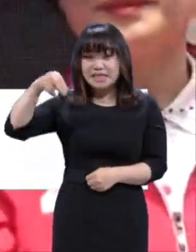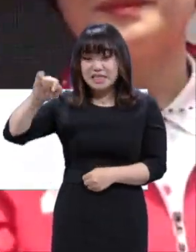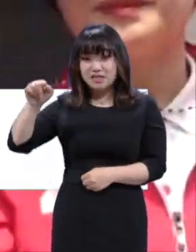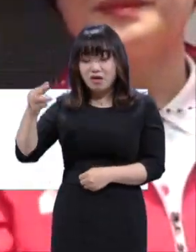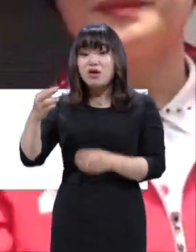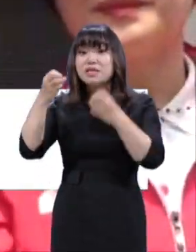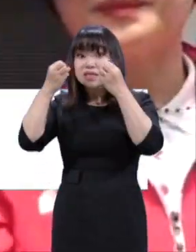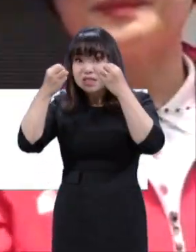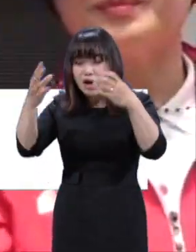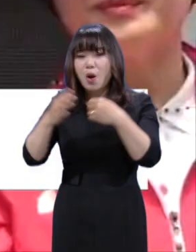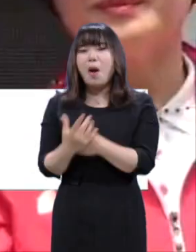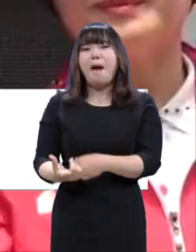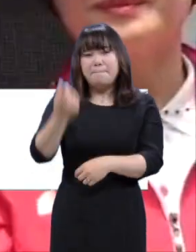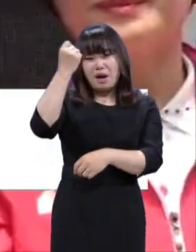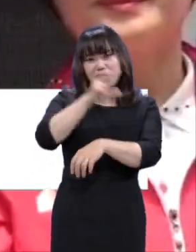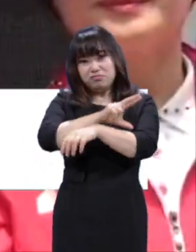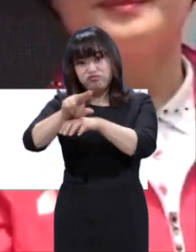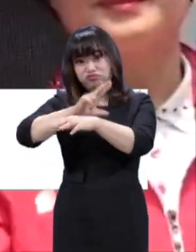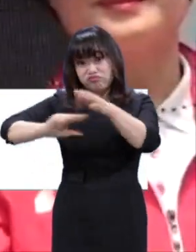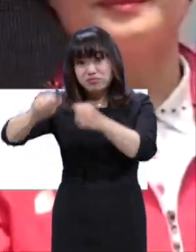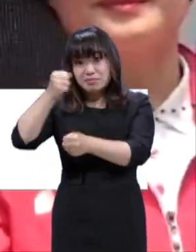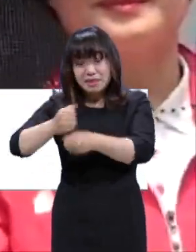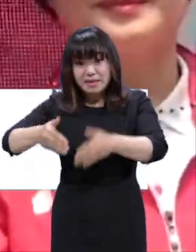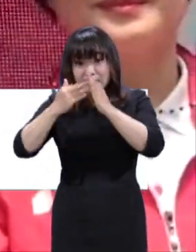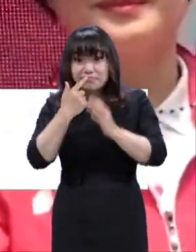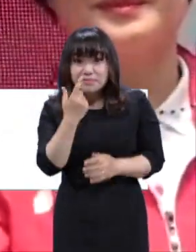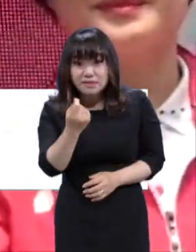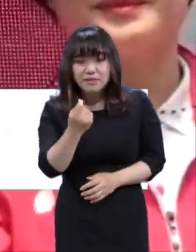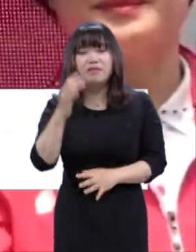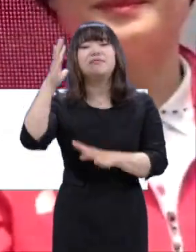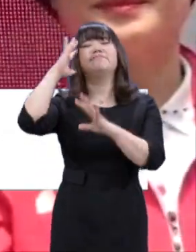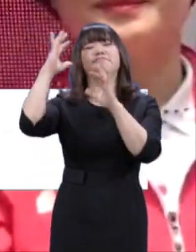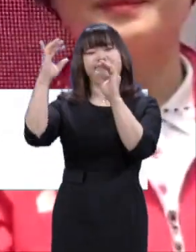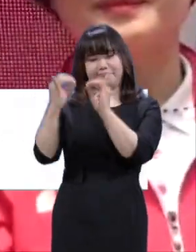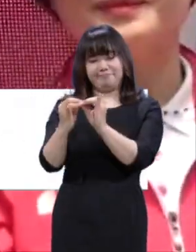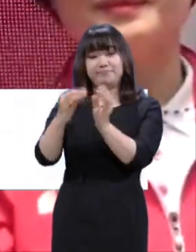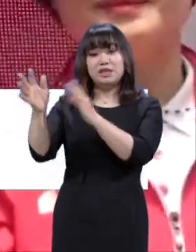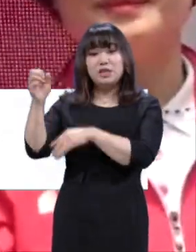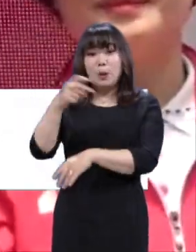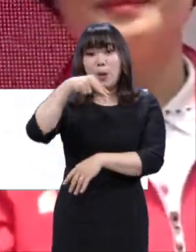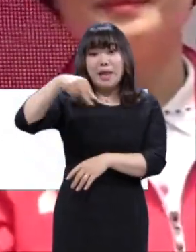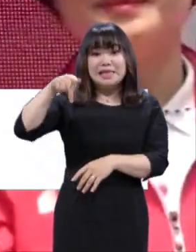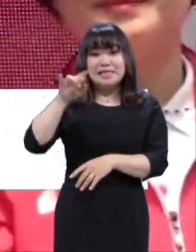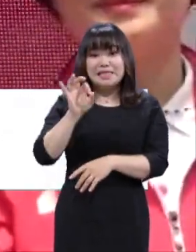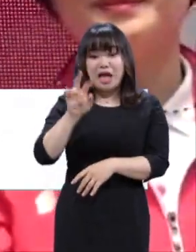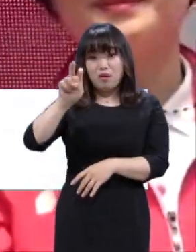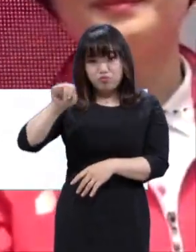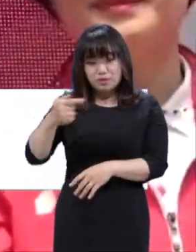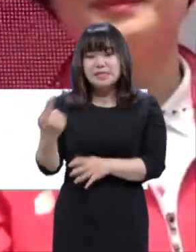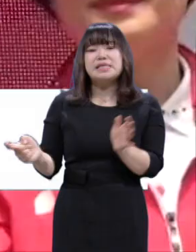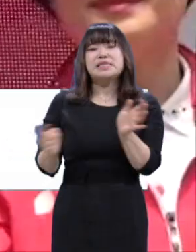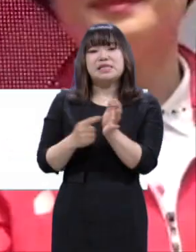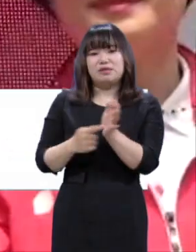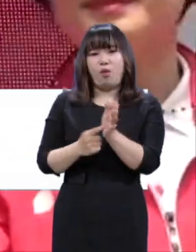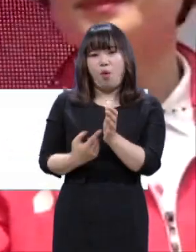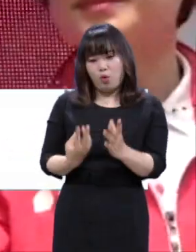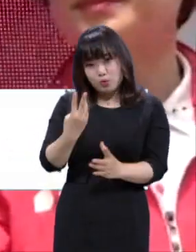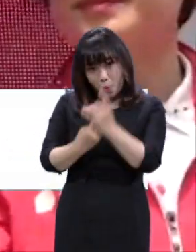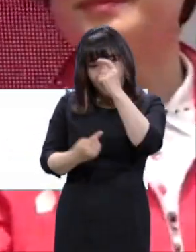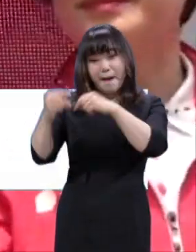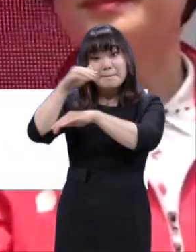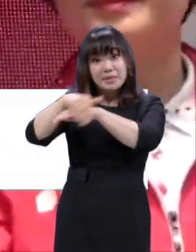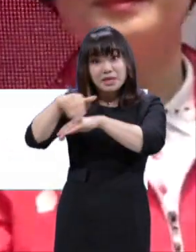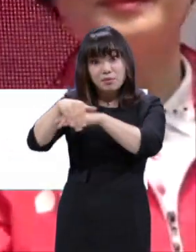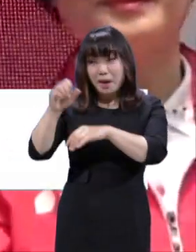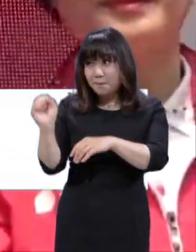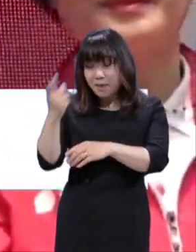영장선 빨리 착공해야 되겠죠? 그리고 쌍문동 신속통합기획 이거